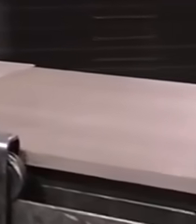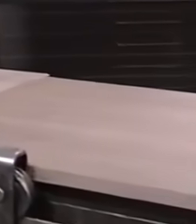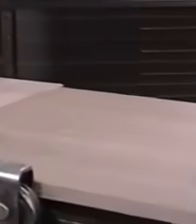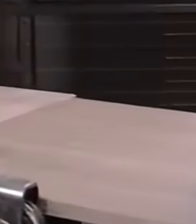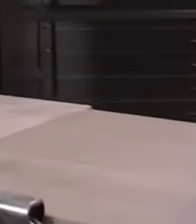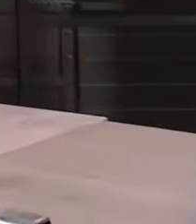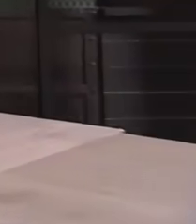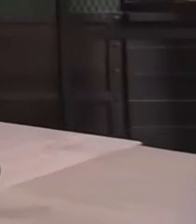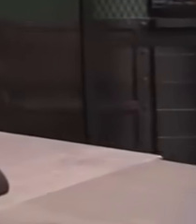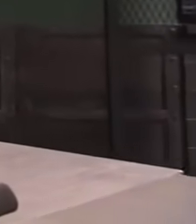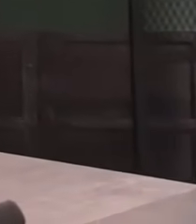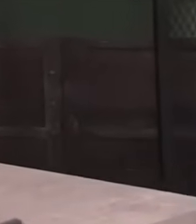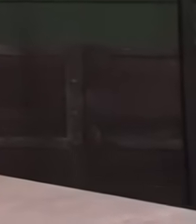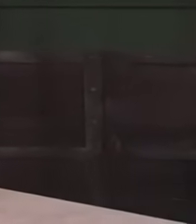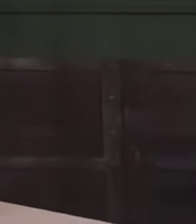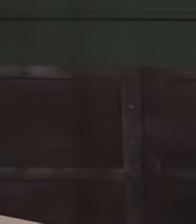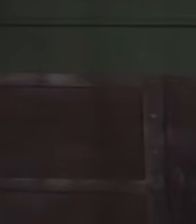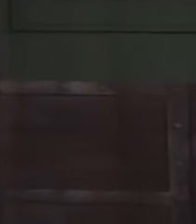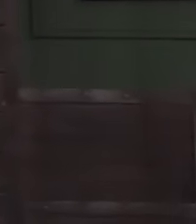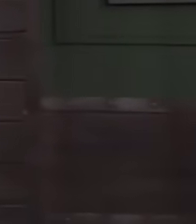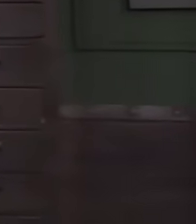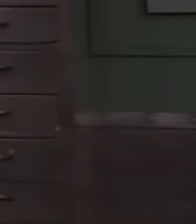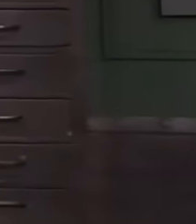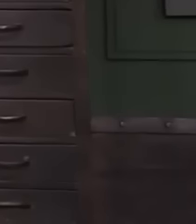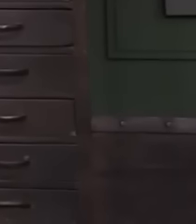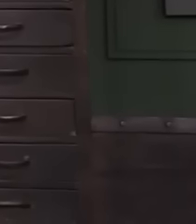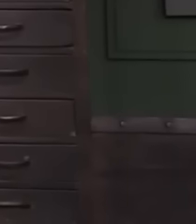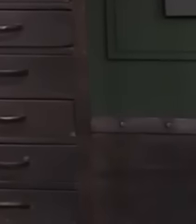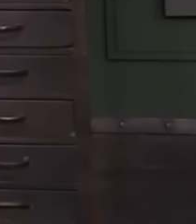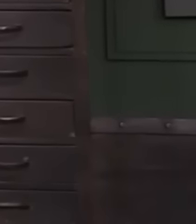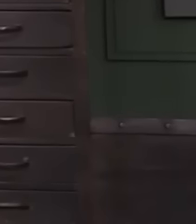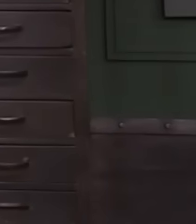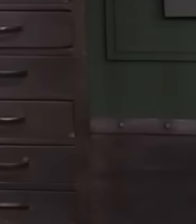사반 채널을 구독해 주세요 지금까지 이자연